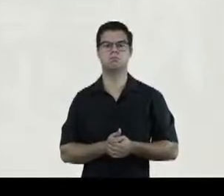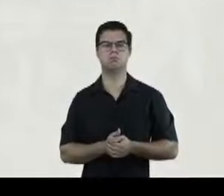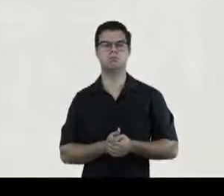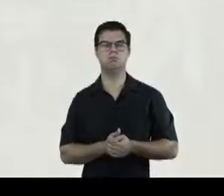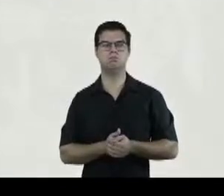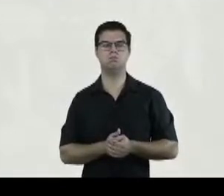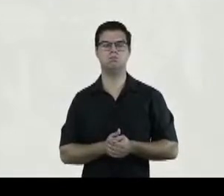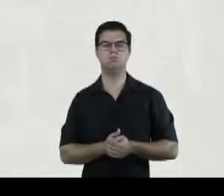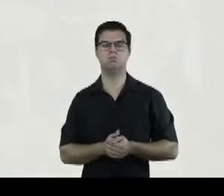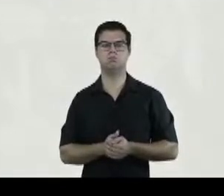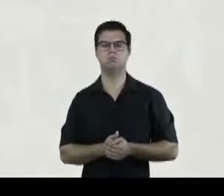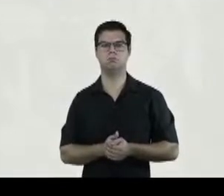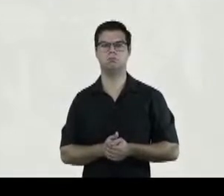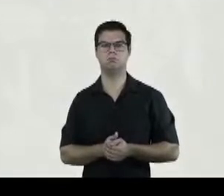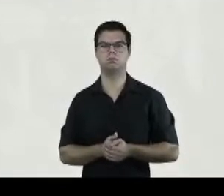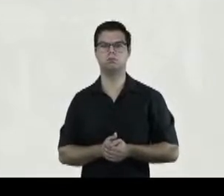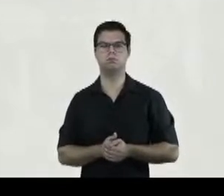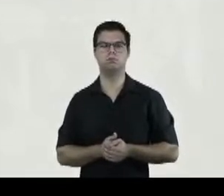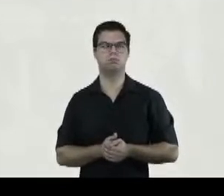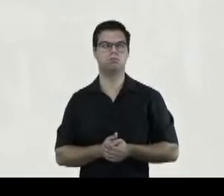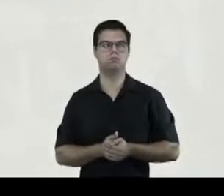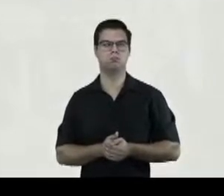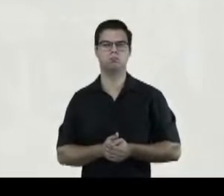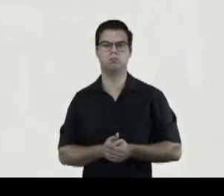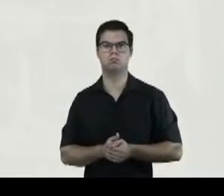Donc, vous voyez une... Ah, mais je suis bête.